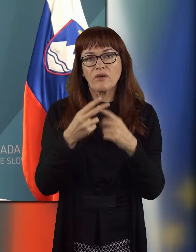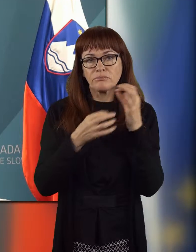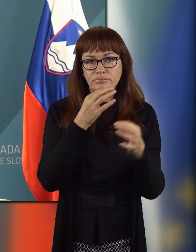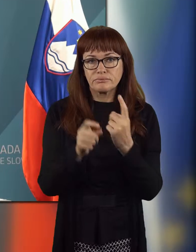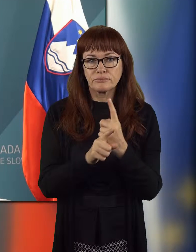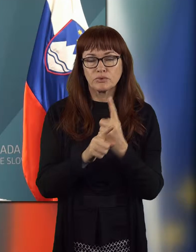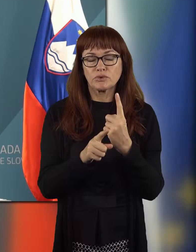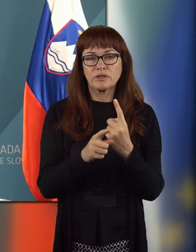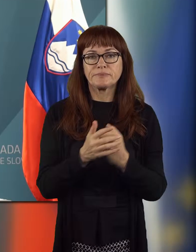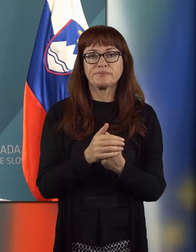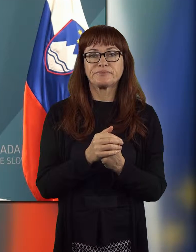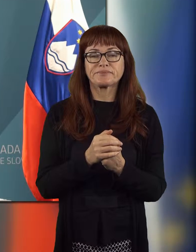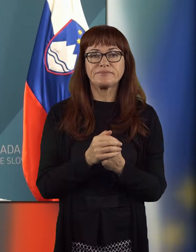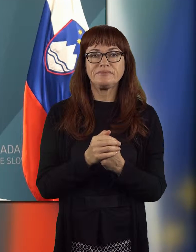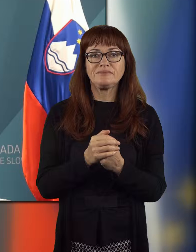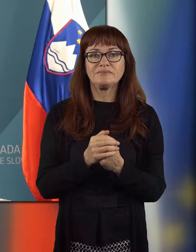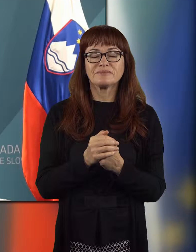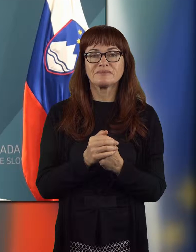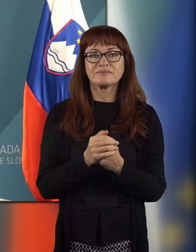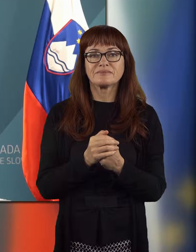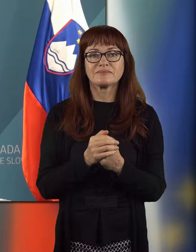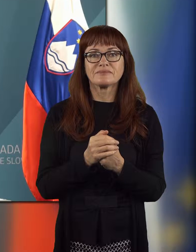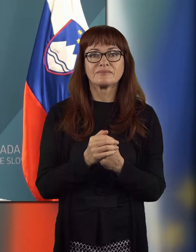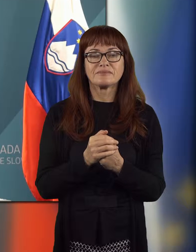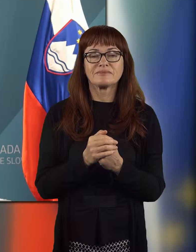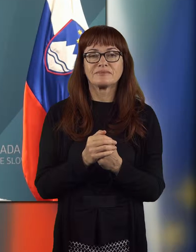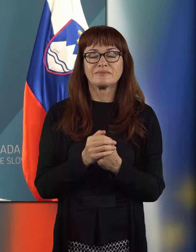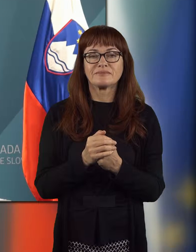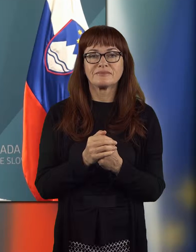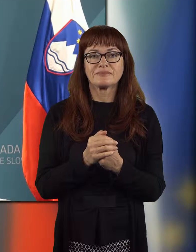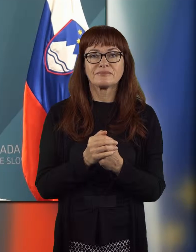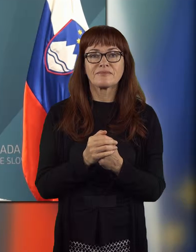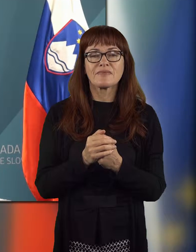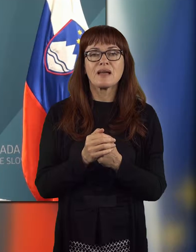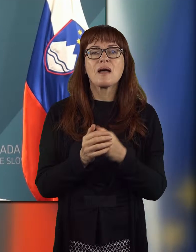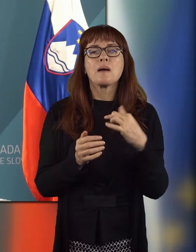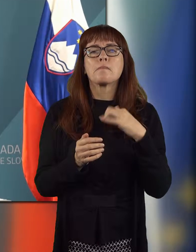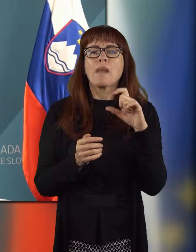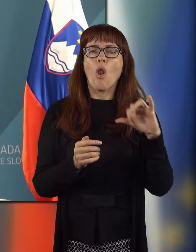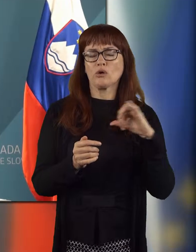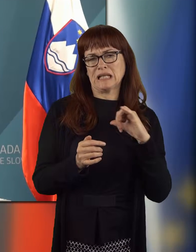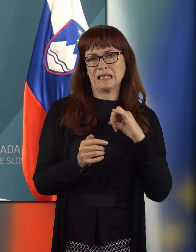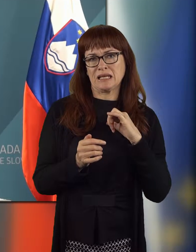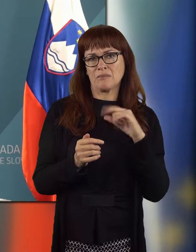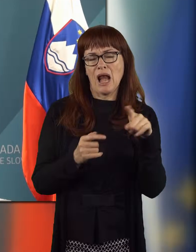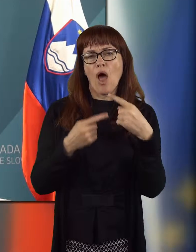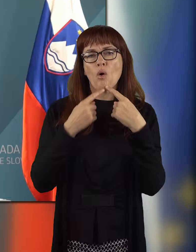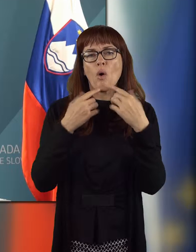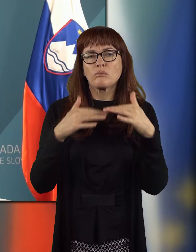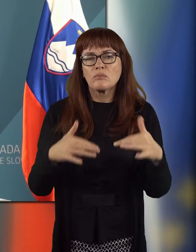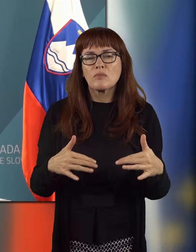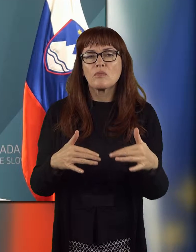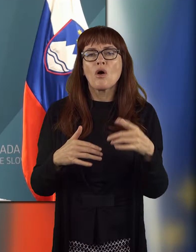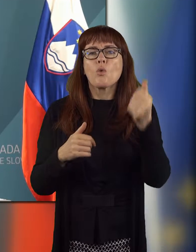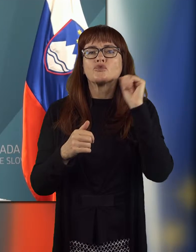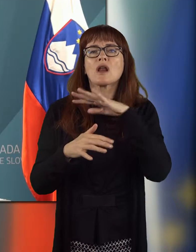Slovenija, Planet, izvolite. Mene se malo zanima, mogoče, če lahko pokomentirate,